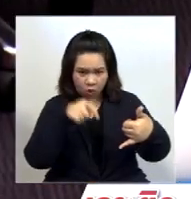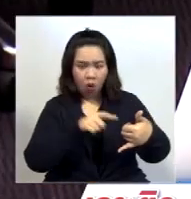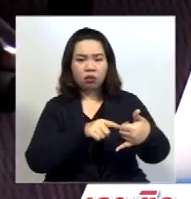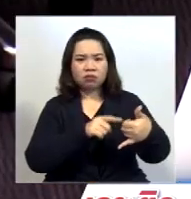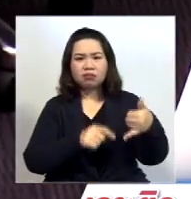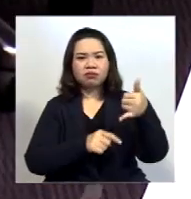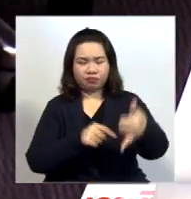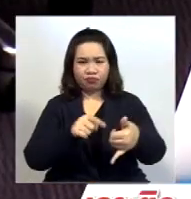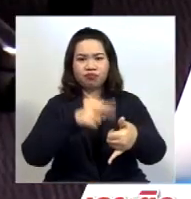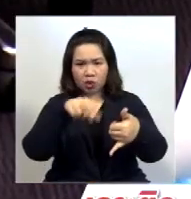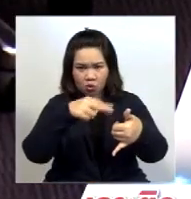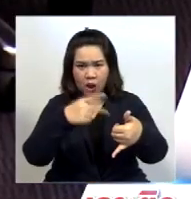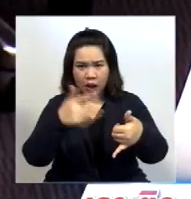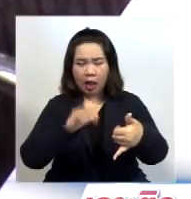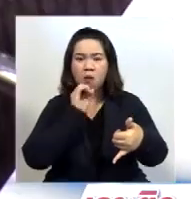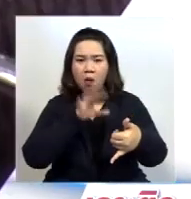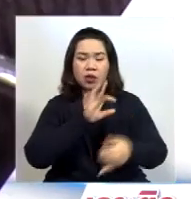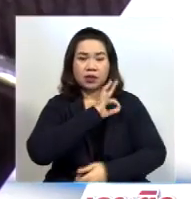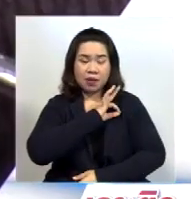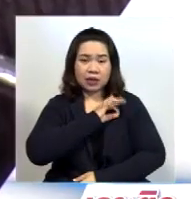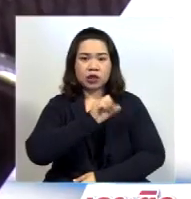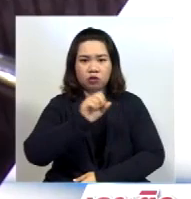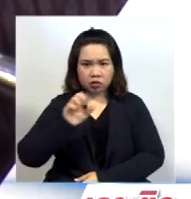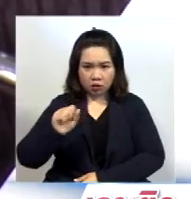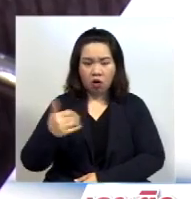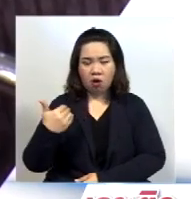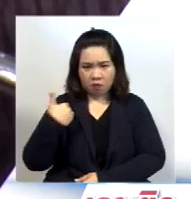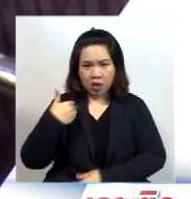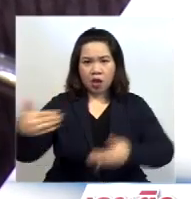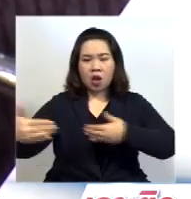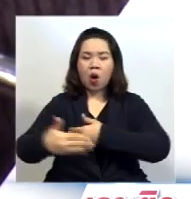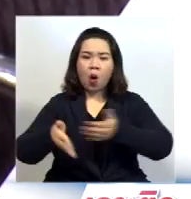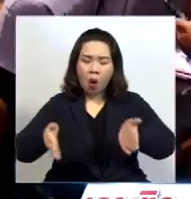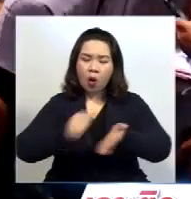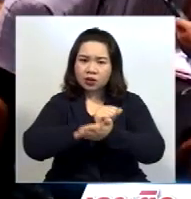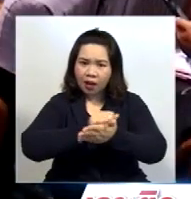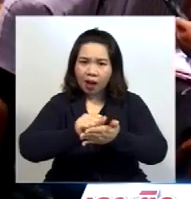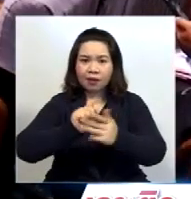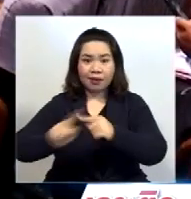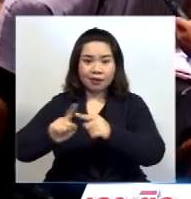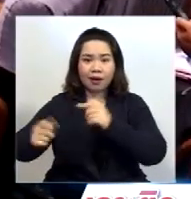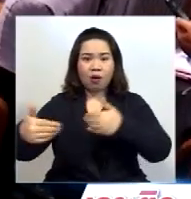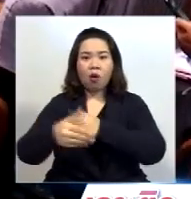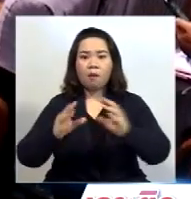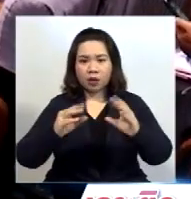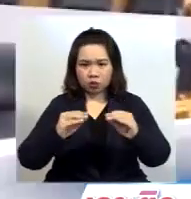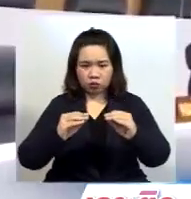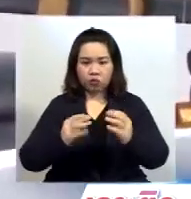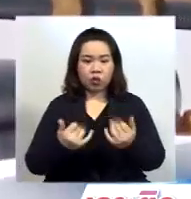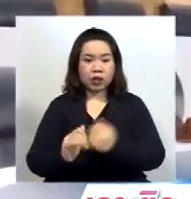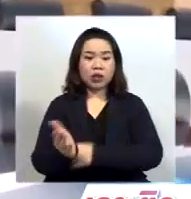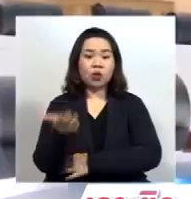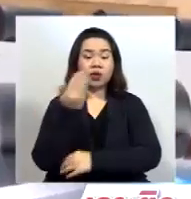าบันบำราศนราดูรแล้วก็แจ้งให้สมาชิกทราบว่าจะมีการทำความสะอาดฆ่าเชื้อภายในห้องประชุมเพราะฉะนั้นเช้